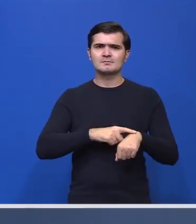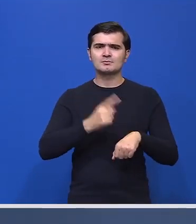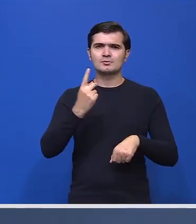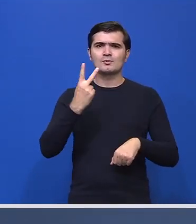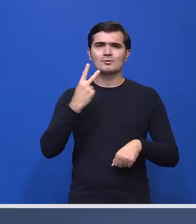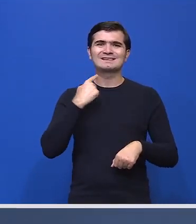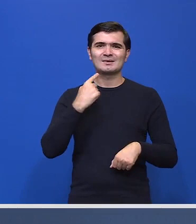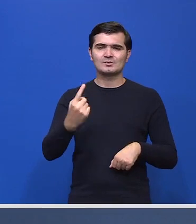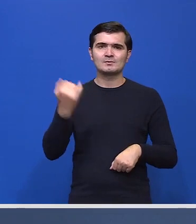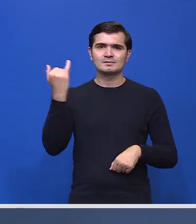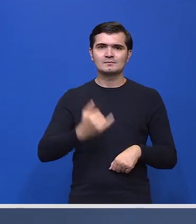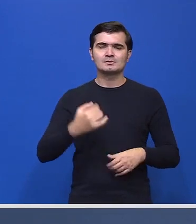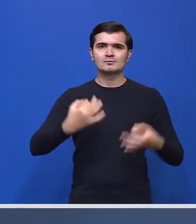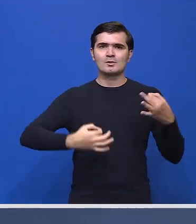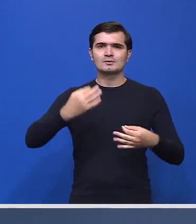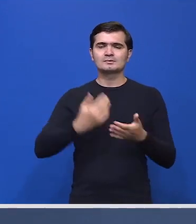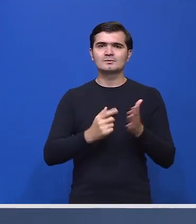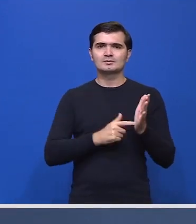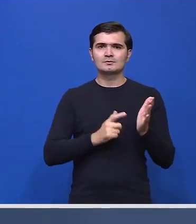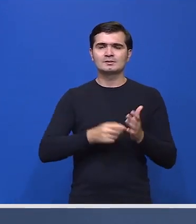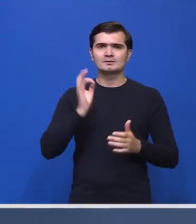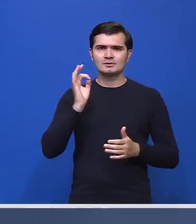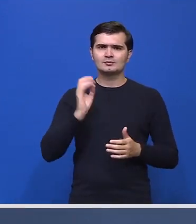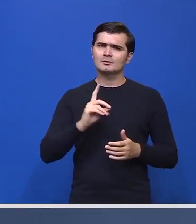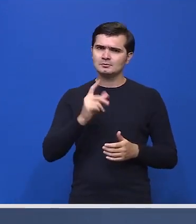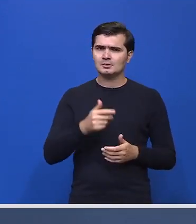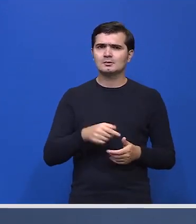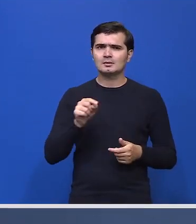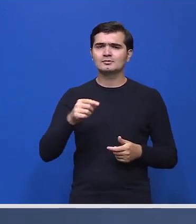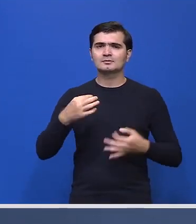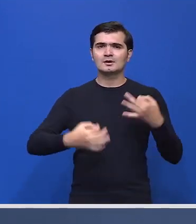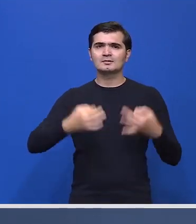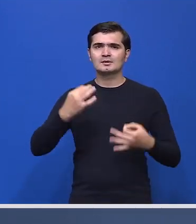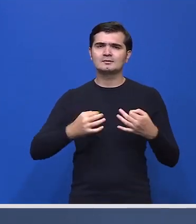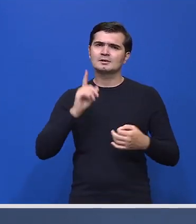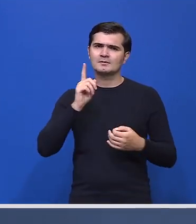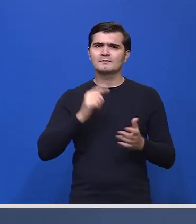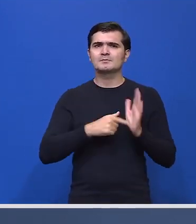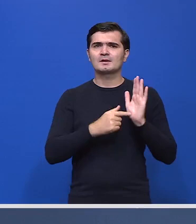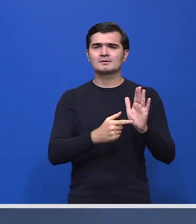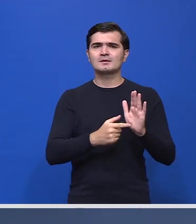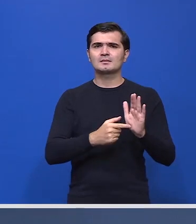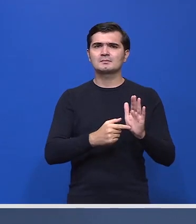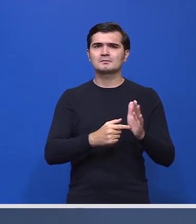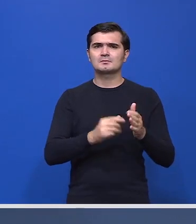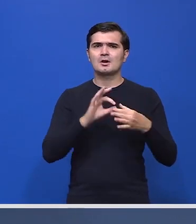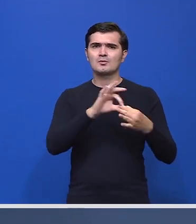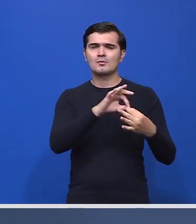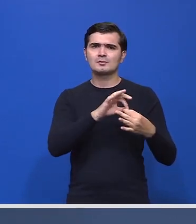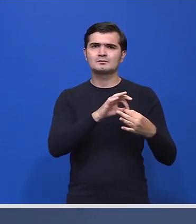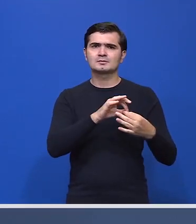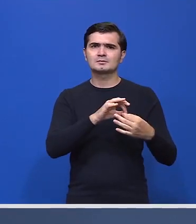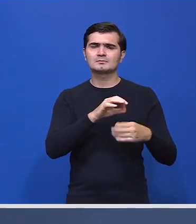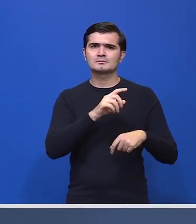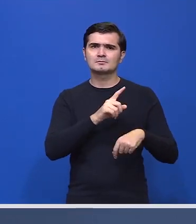2 săptămâni să veniți cu o analiză privind pensiile speciale. Da. Această analiză va fi prezentată coaliției în termenele